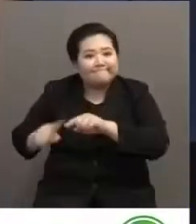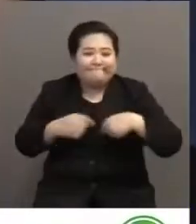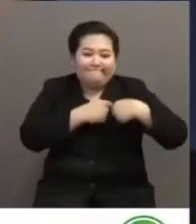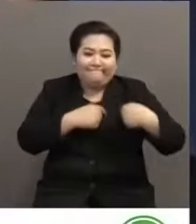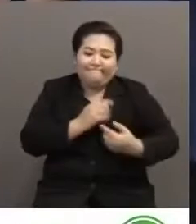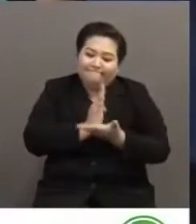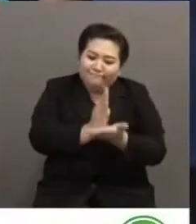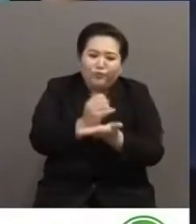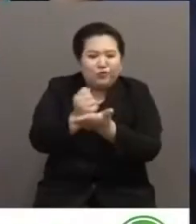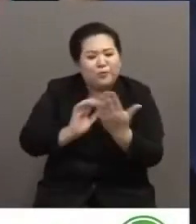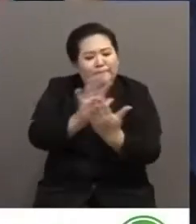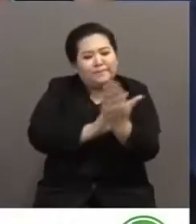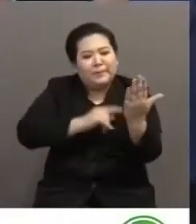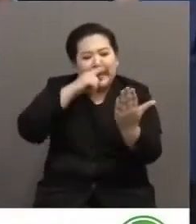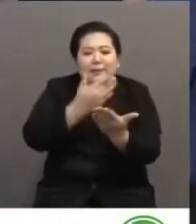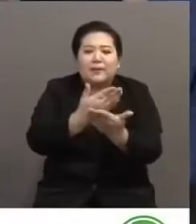จากทั่วประเทศที่บริจาคเ